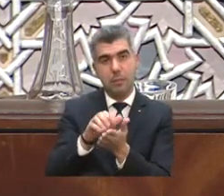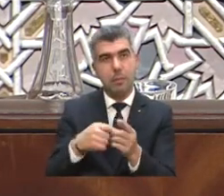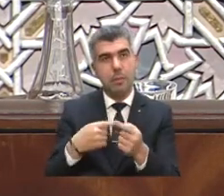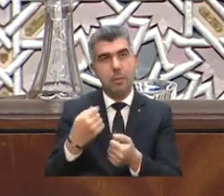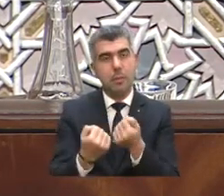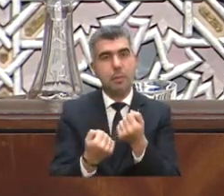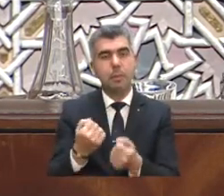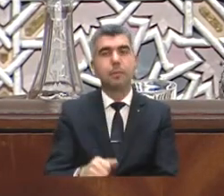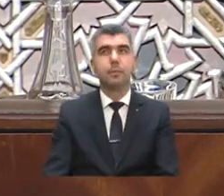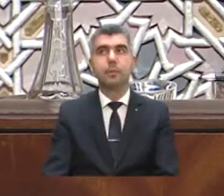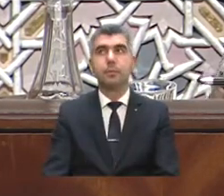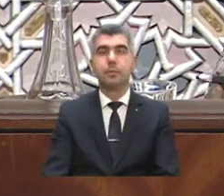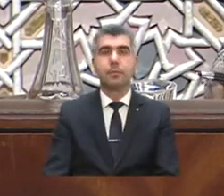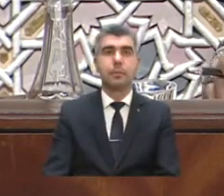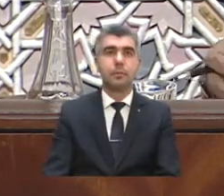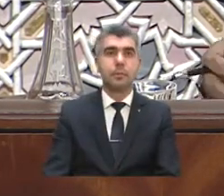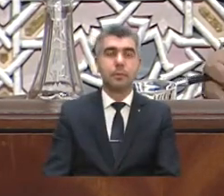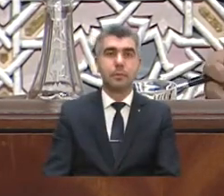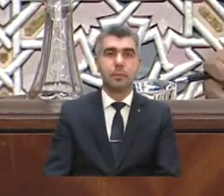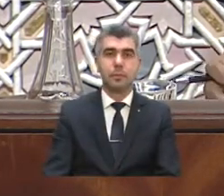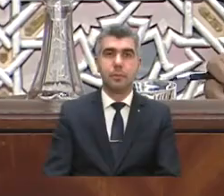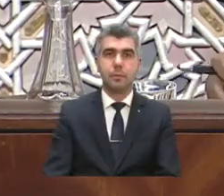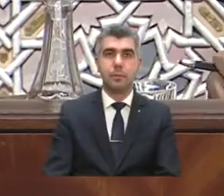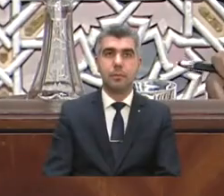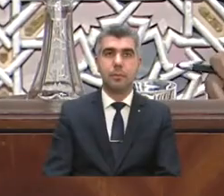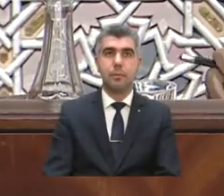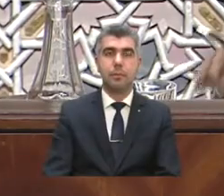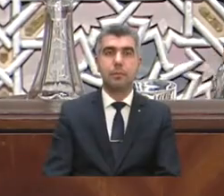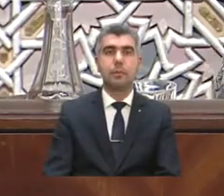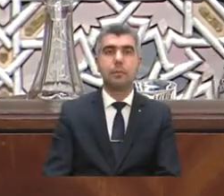والمعاصرة. تفضل السيد النائب.